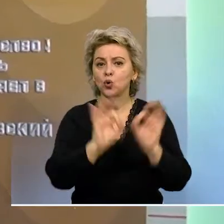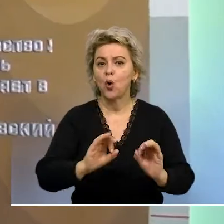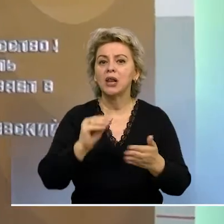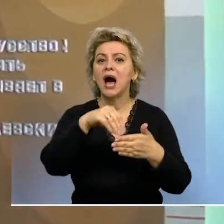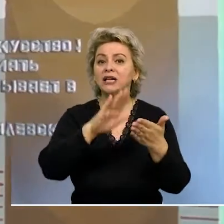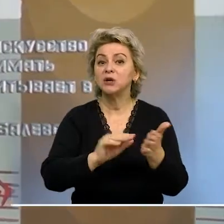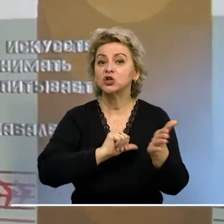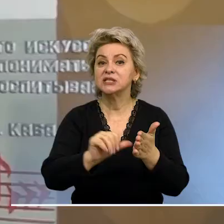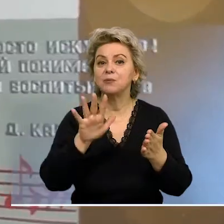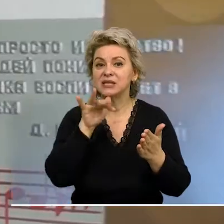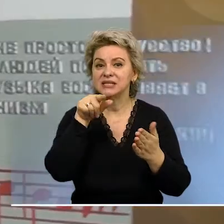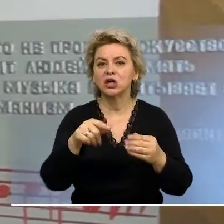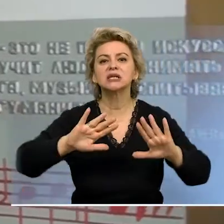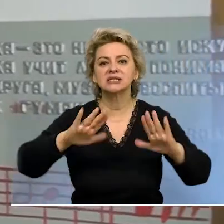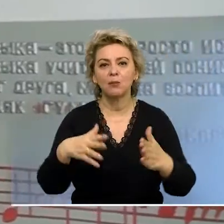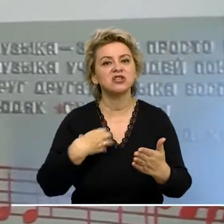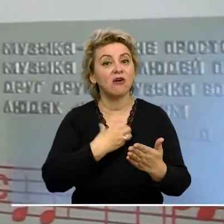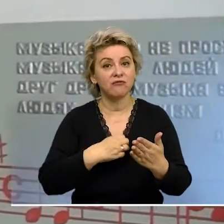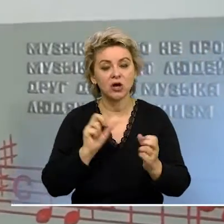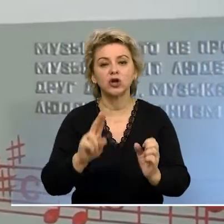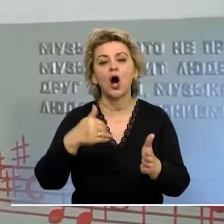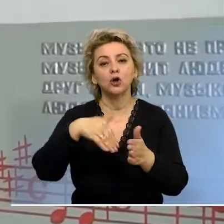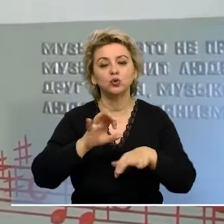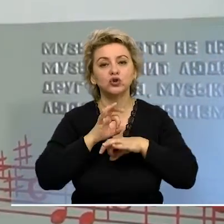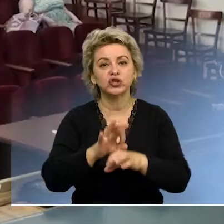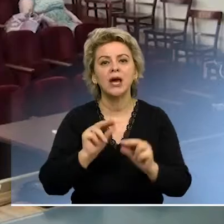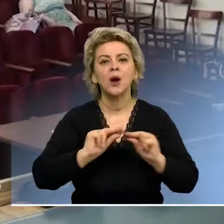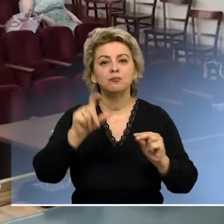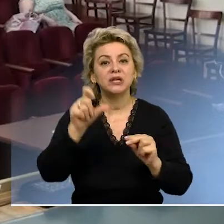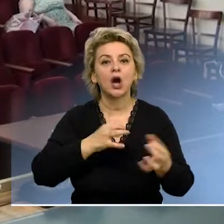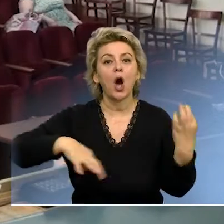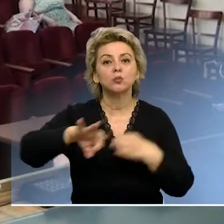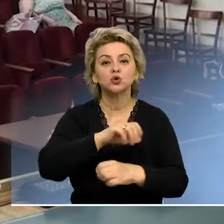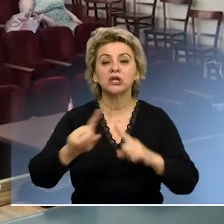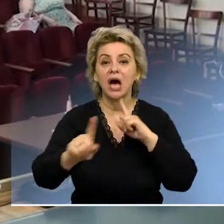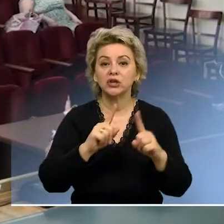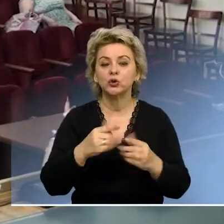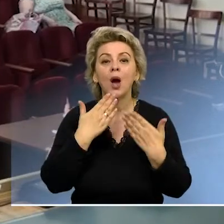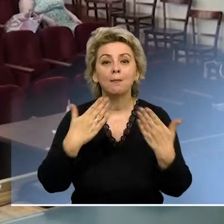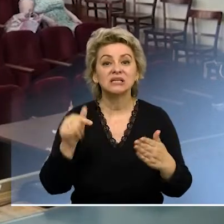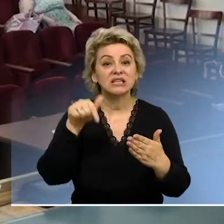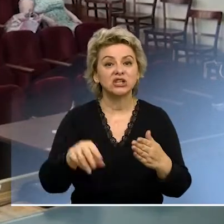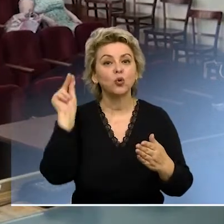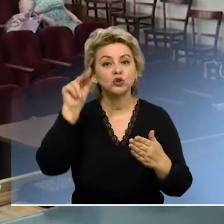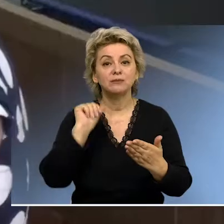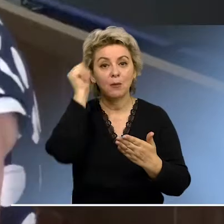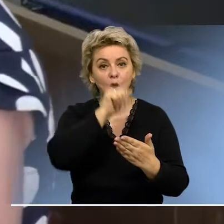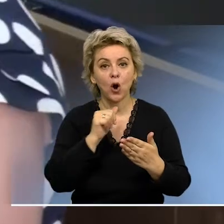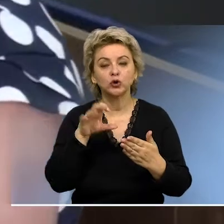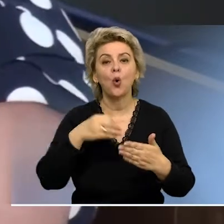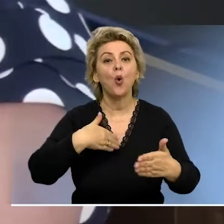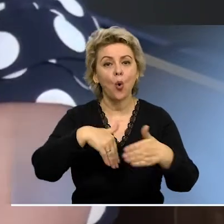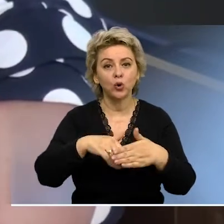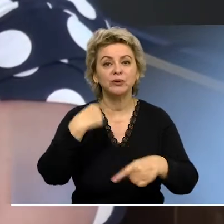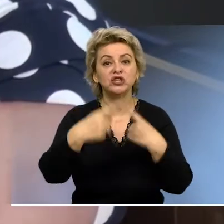этом году Школа искусств отметит 65-летие. Событие знаковое. Как лучше провести, педагоги обсуждают на планерке. Последний